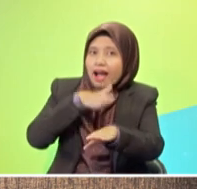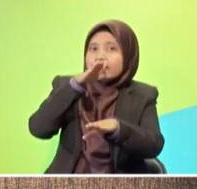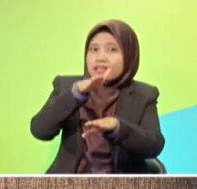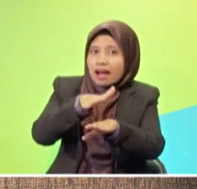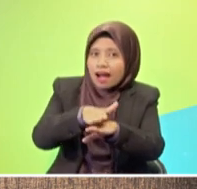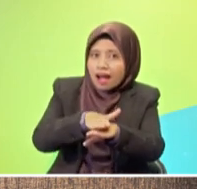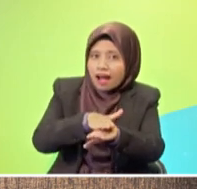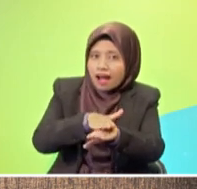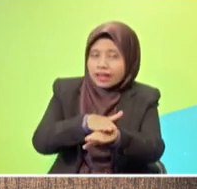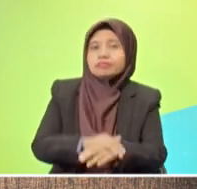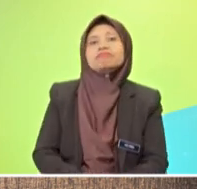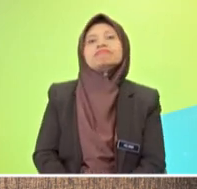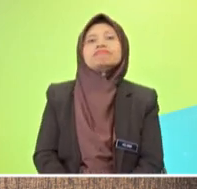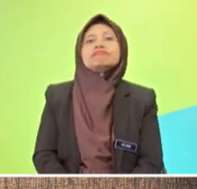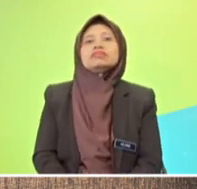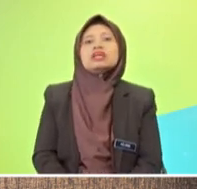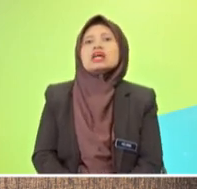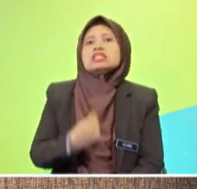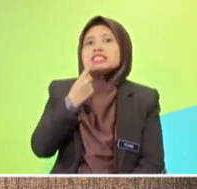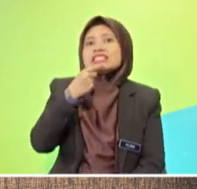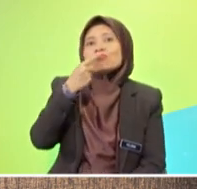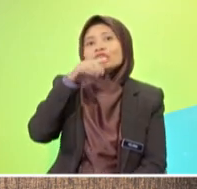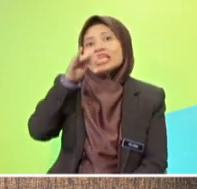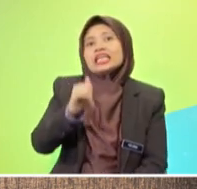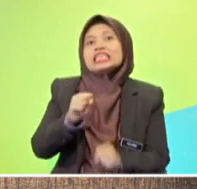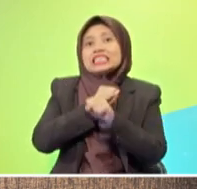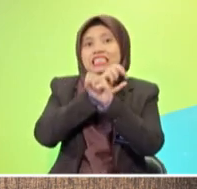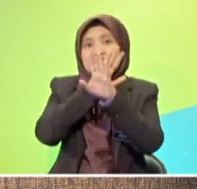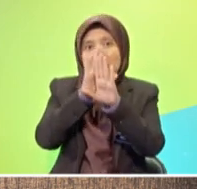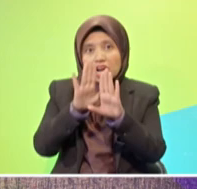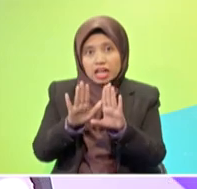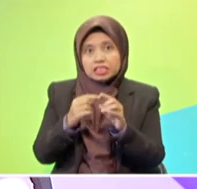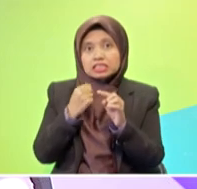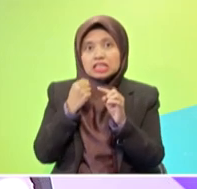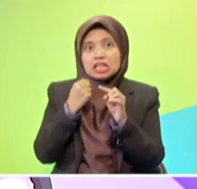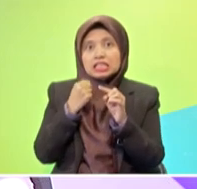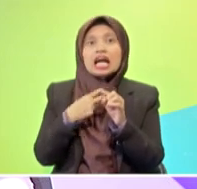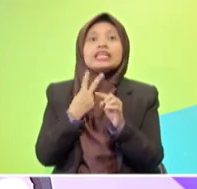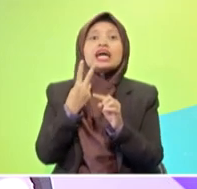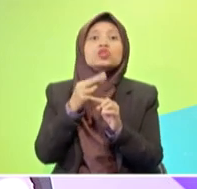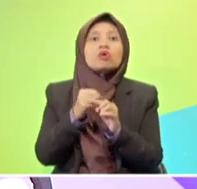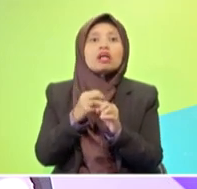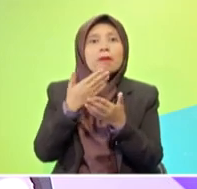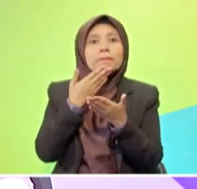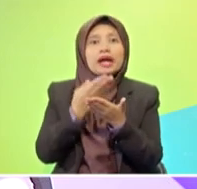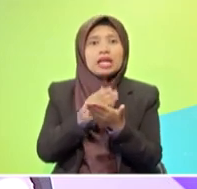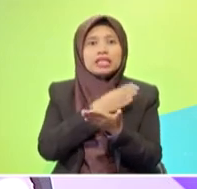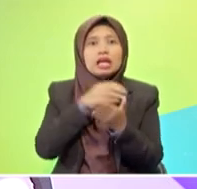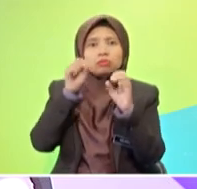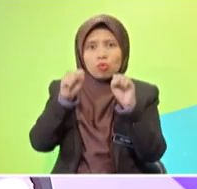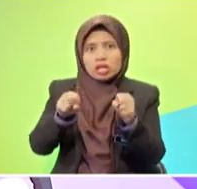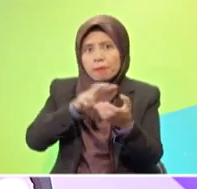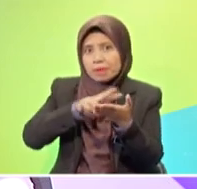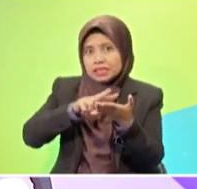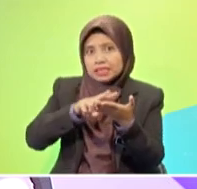Tania kepada Farisa sebutan yang Jelas intonasi agak baik dia boleh membaca secara mekanis Saya minta